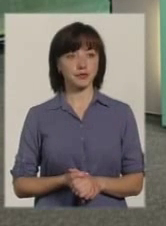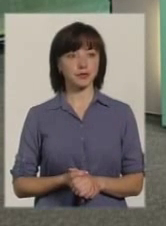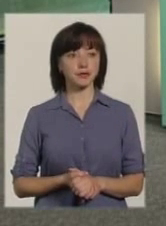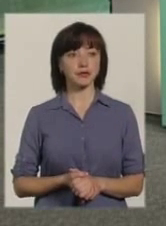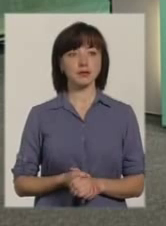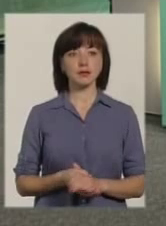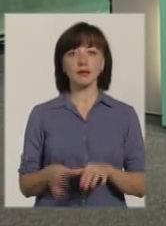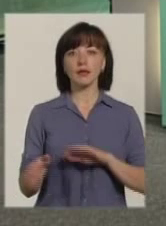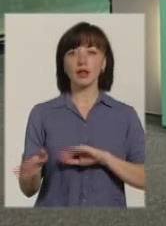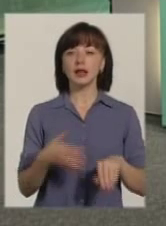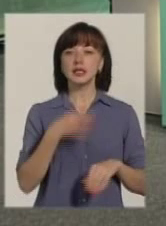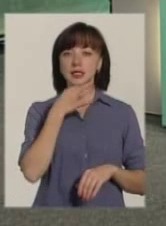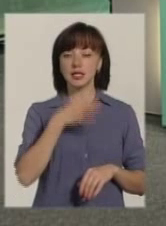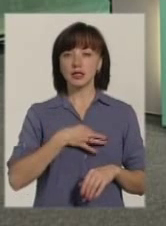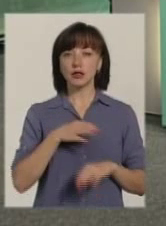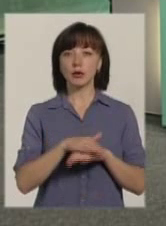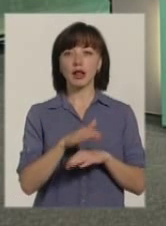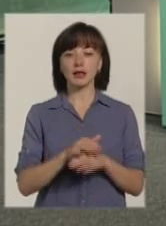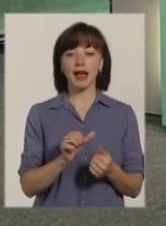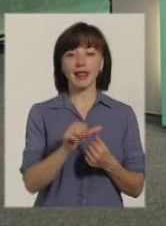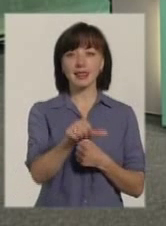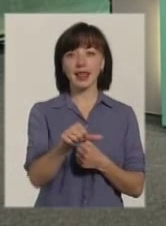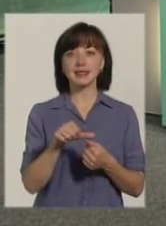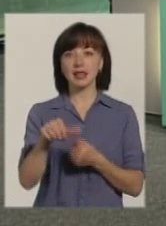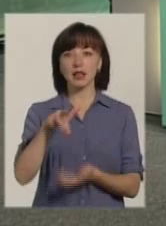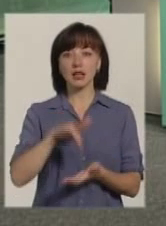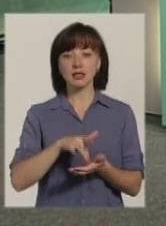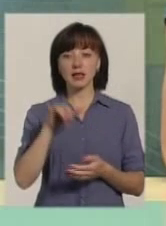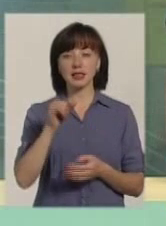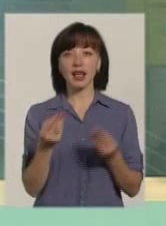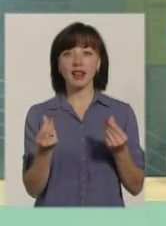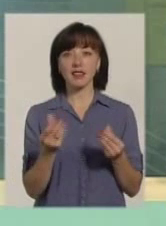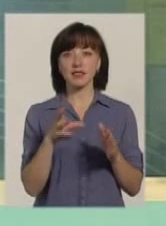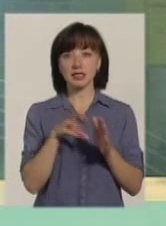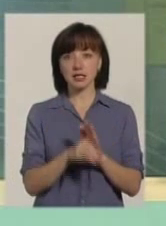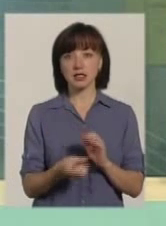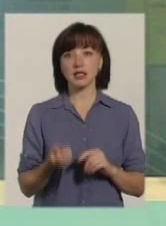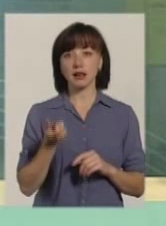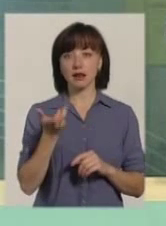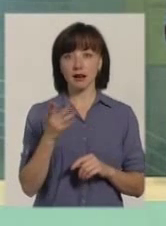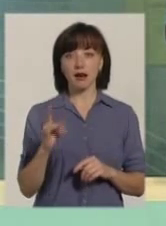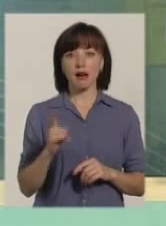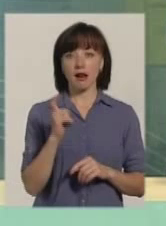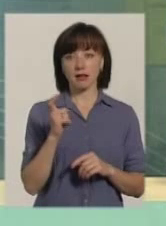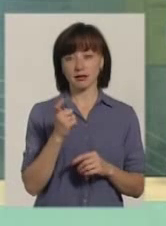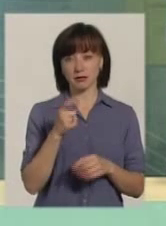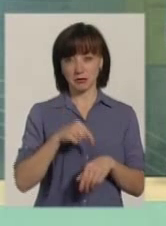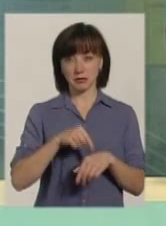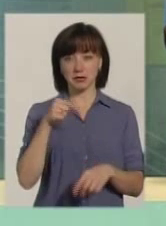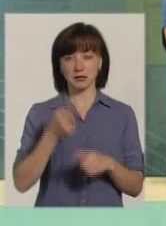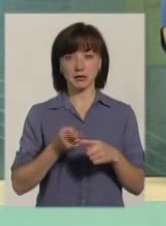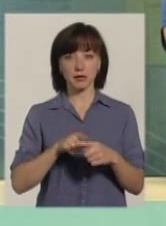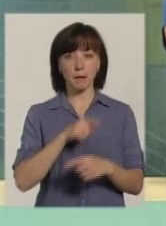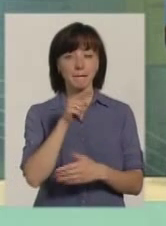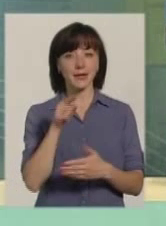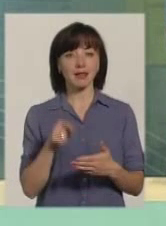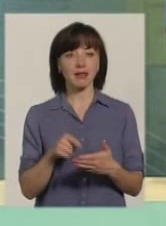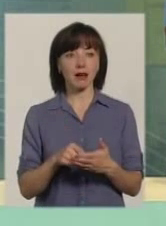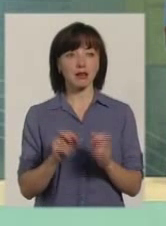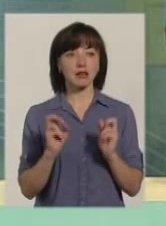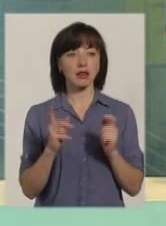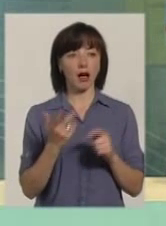будь ласка, от, власне, децентралізація і інвестиції. Ми кілька разів так повз пройшли цього питання.